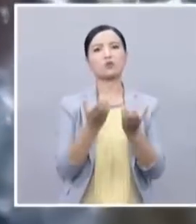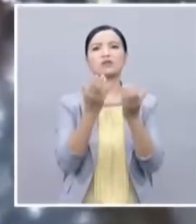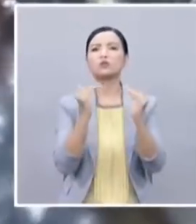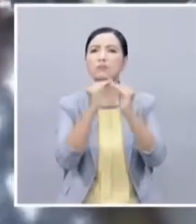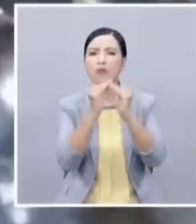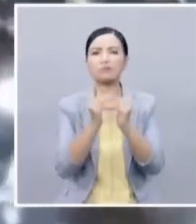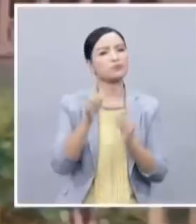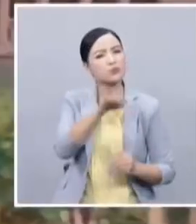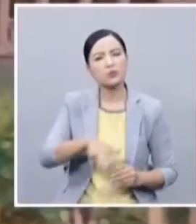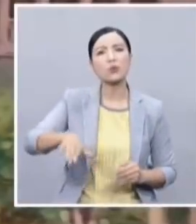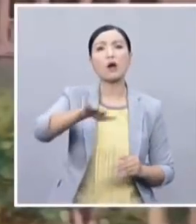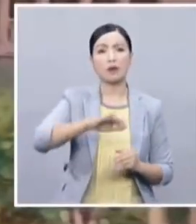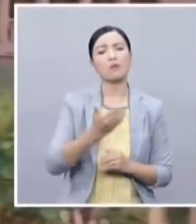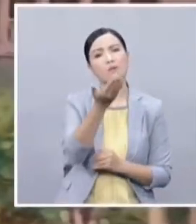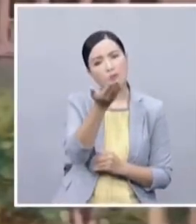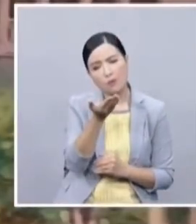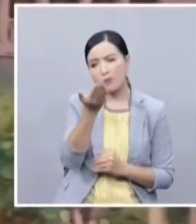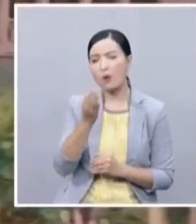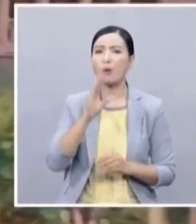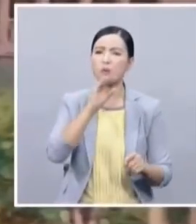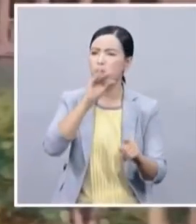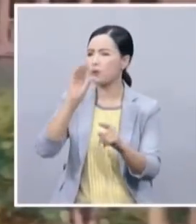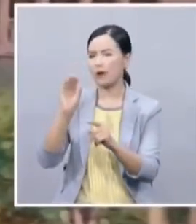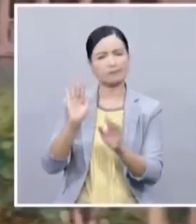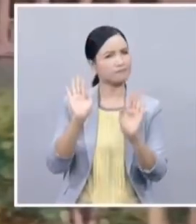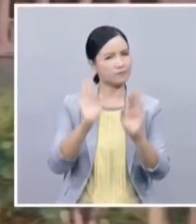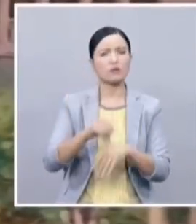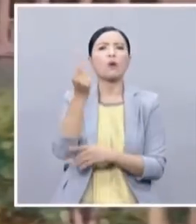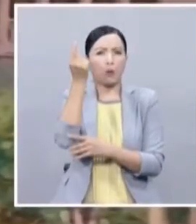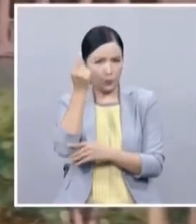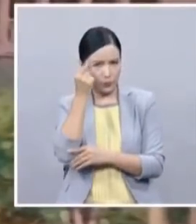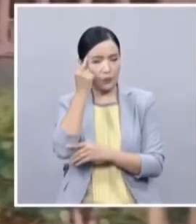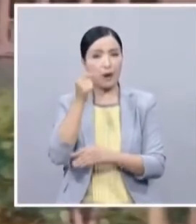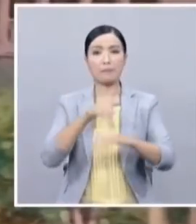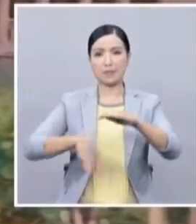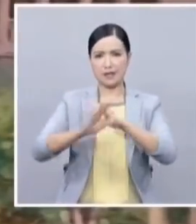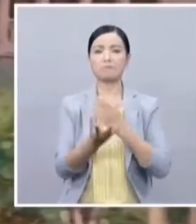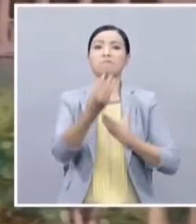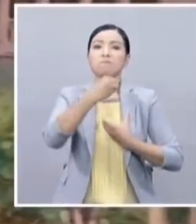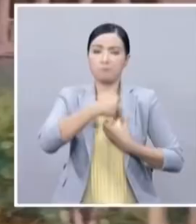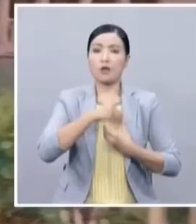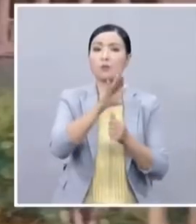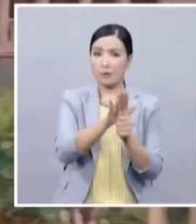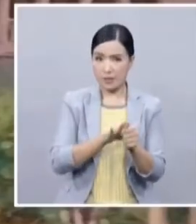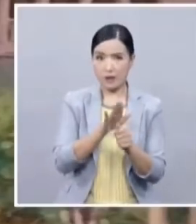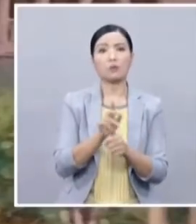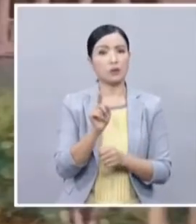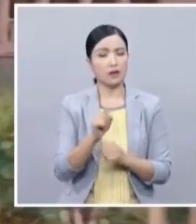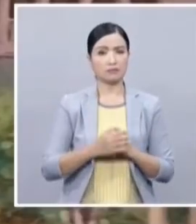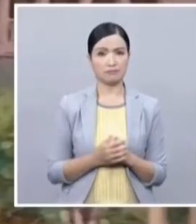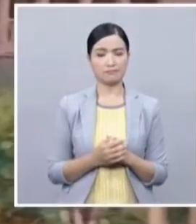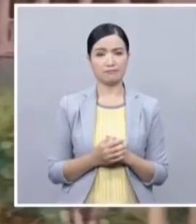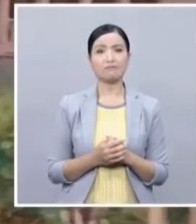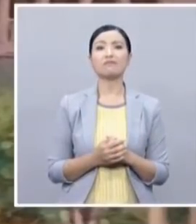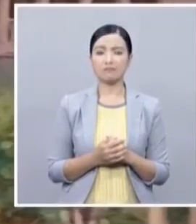ผมก็อยากวิงวอนนะครับให้ทุกกระแสวิพากษ์วิจารณ์ได้ตระหนักและอยู่บนหลักพื้นฐานดังกล่าวด้วยเมื่อเขาออกม